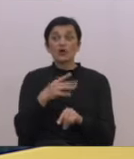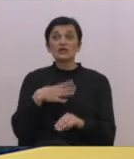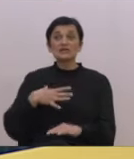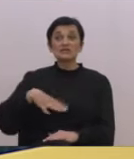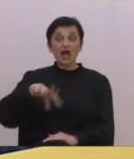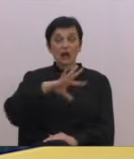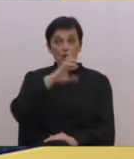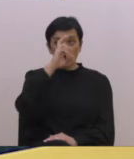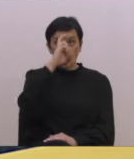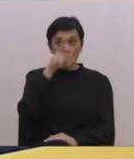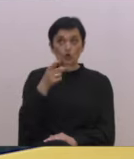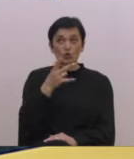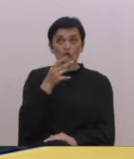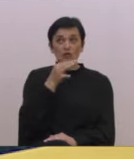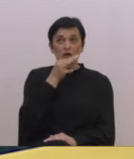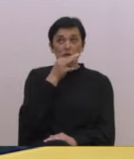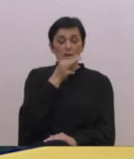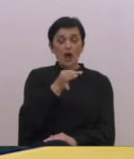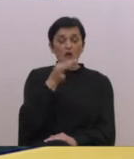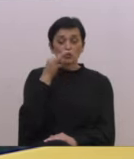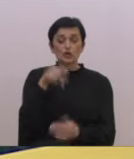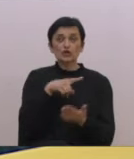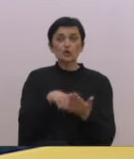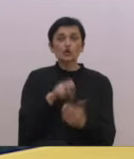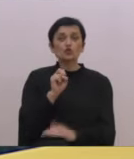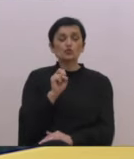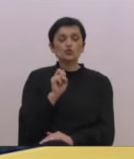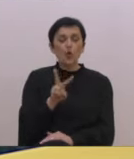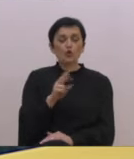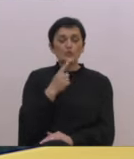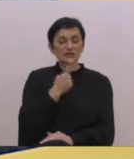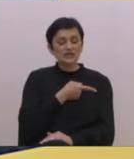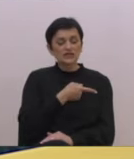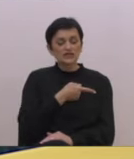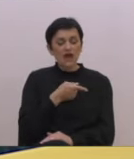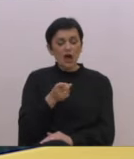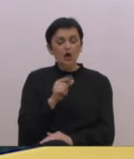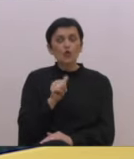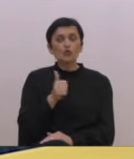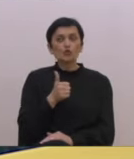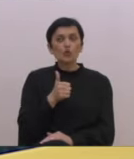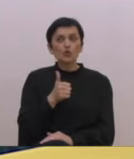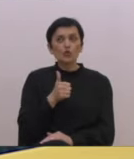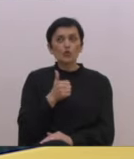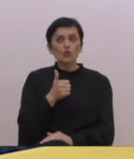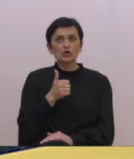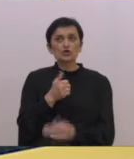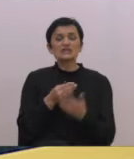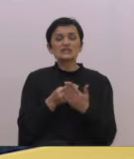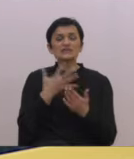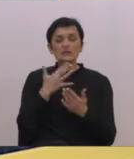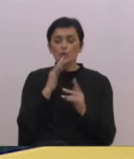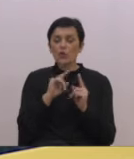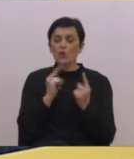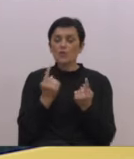საქართველოს ხელისუფლება უნდა პასუხობდეს კითხვაზე 12 წლის განმავლობაში, როგორ მოხდა ძირფასო უმრავლესობის